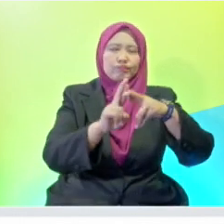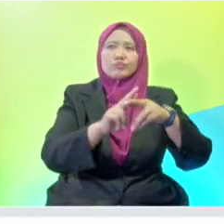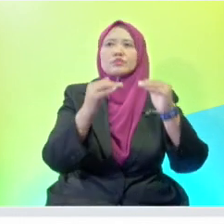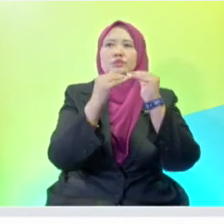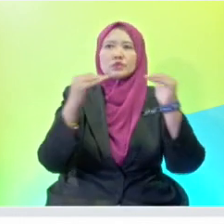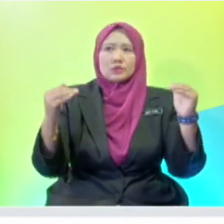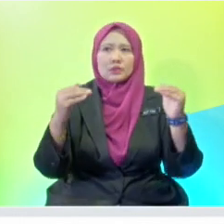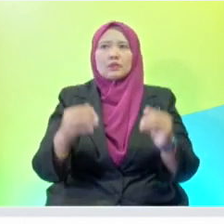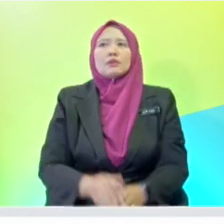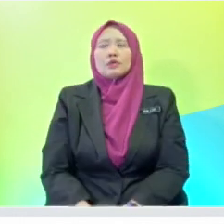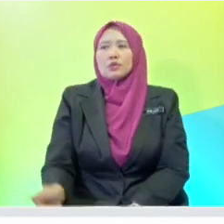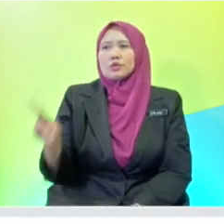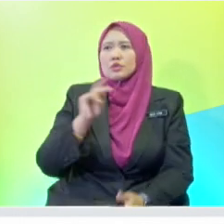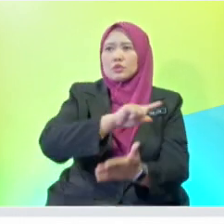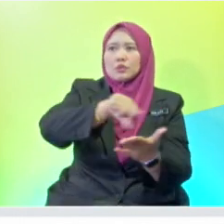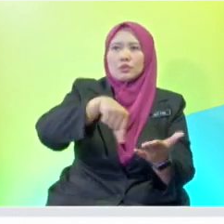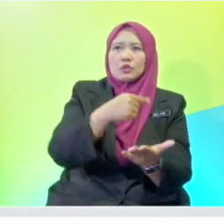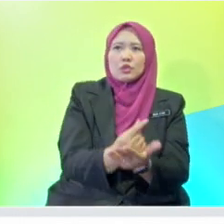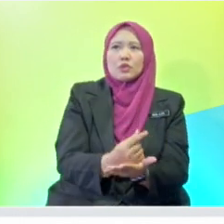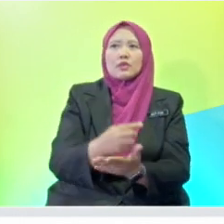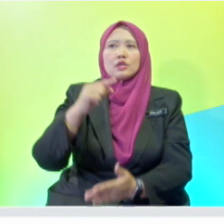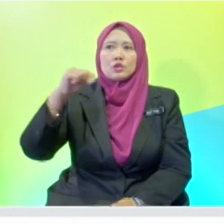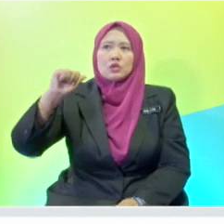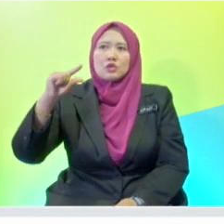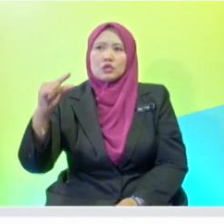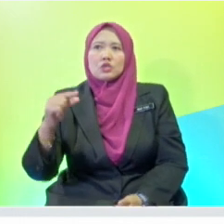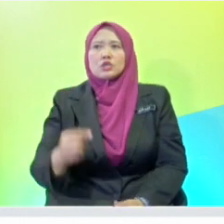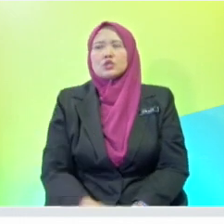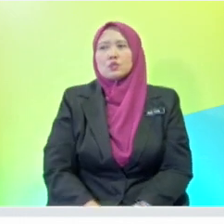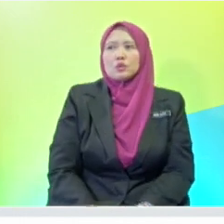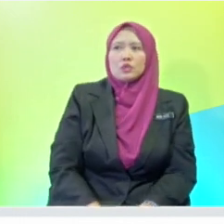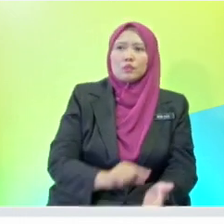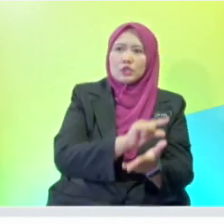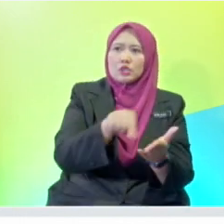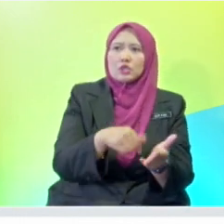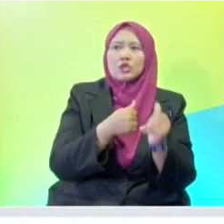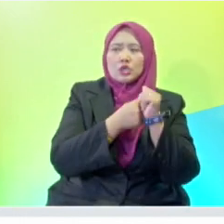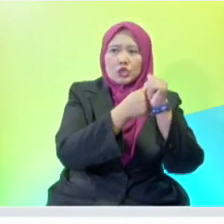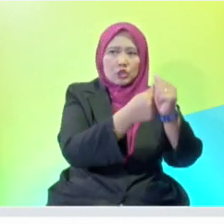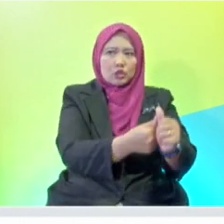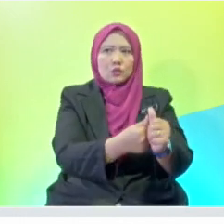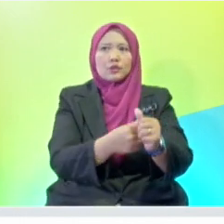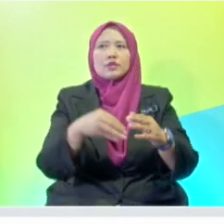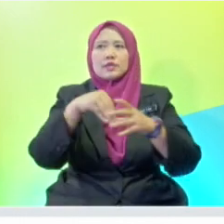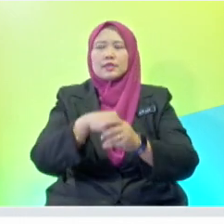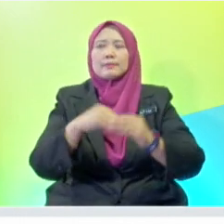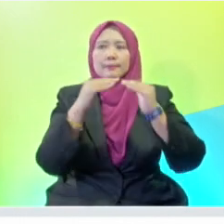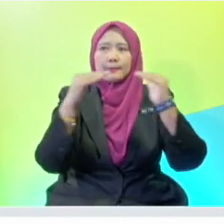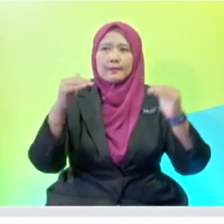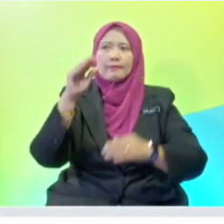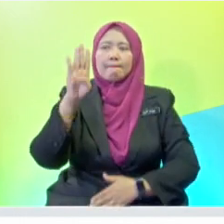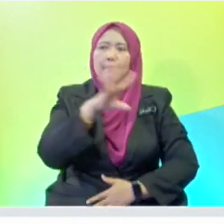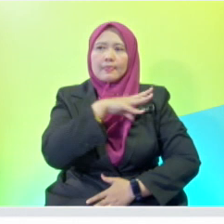keseluruhan bagi mata pelajaran ini Scoopy keseluruhan Topik dalam mode tingkatan 4 dan tingkatan 5